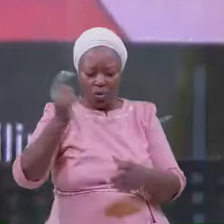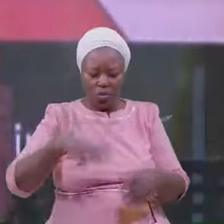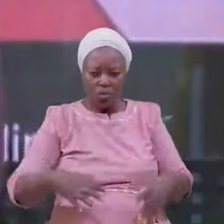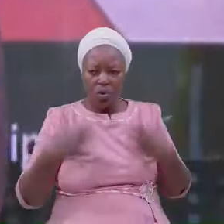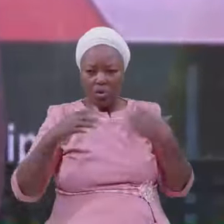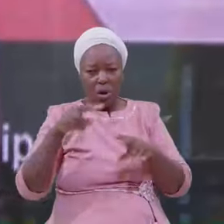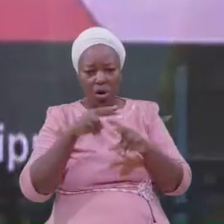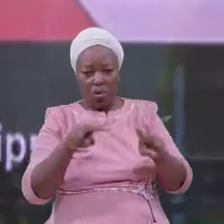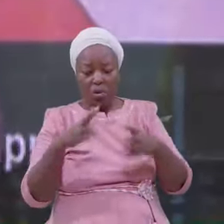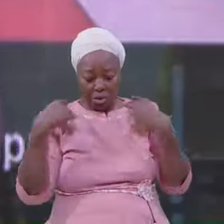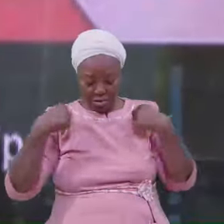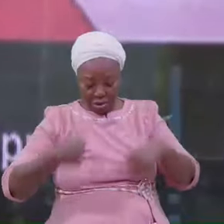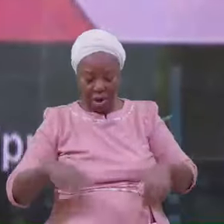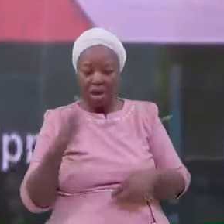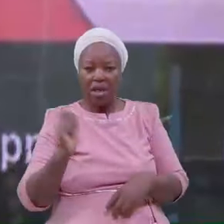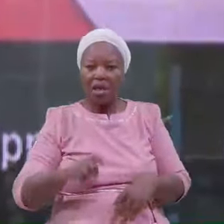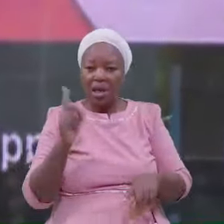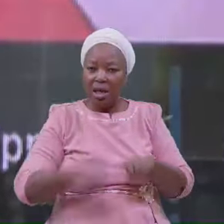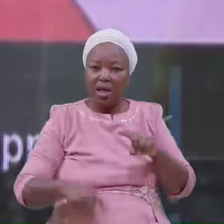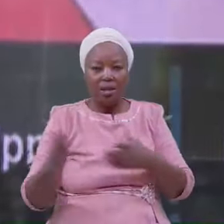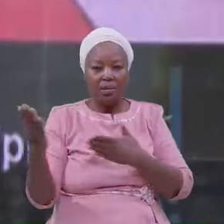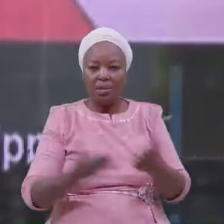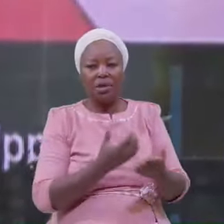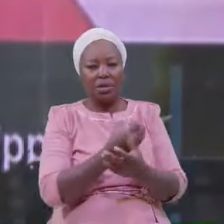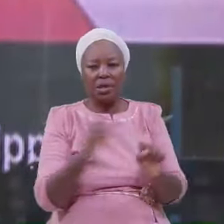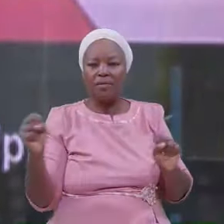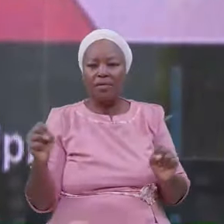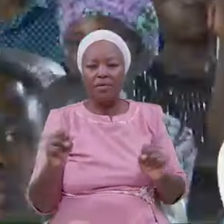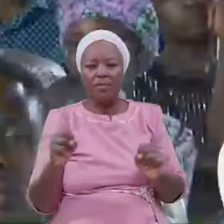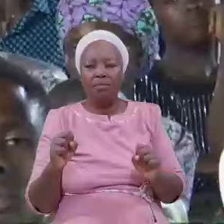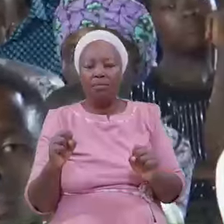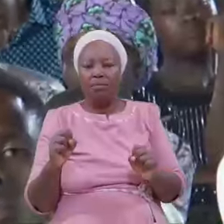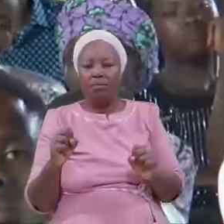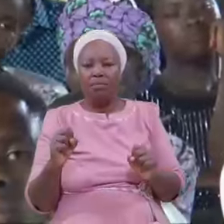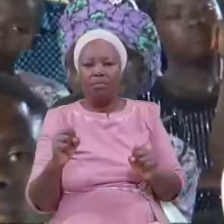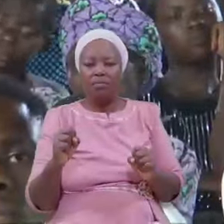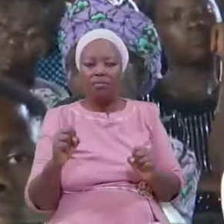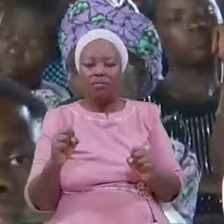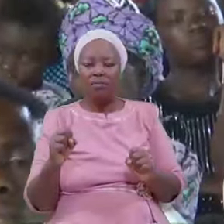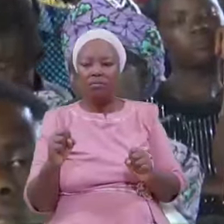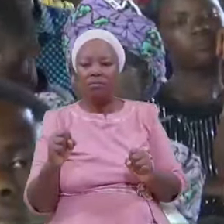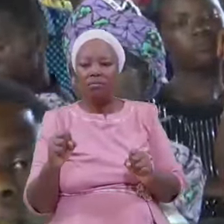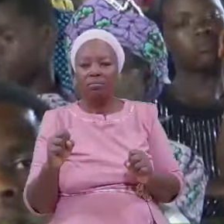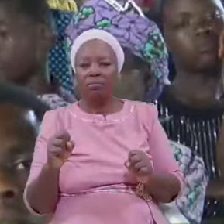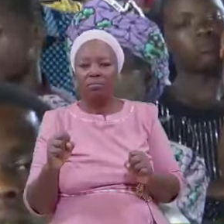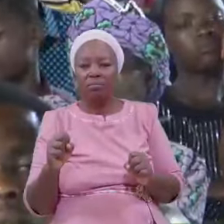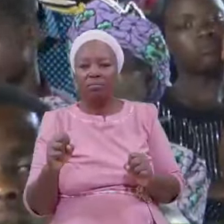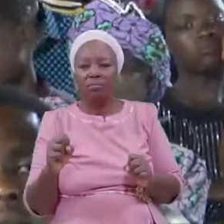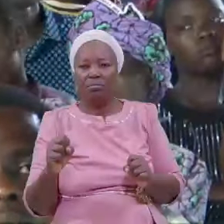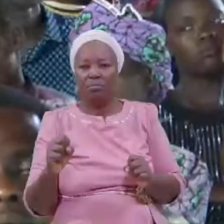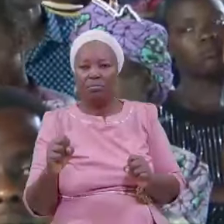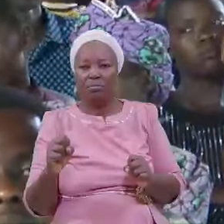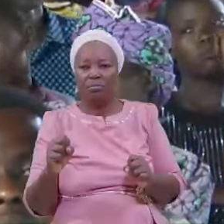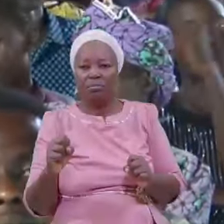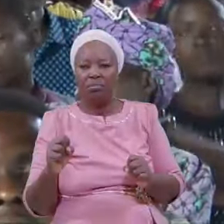bring salvation. Ano man ang baguhin natin sa ating sarili, ano man ang gawin natin, hindi ito sukat